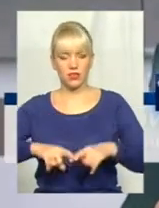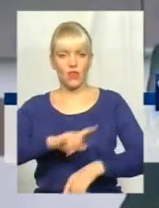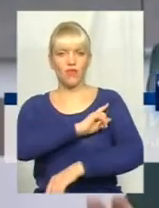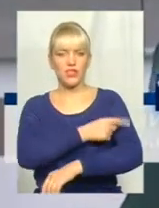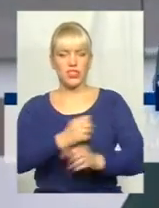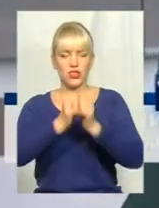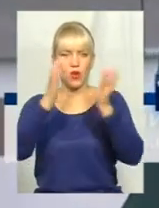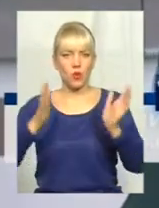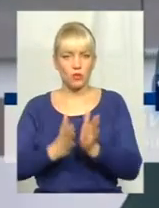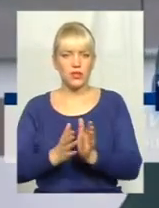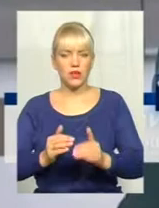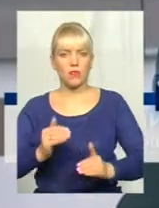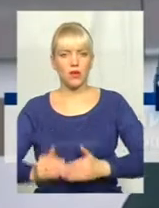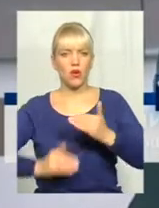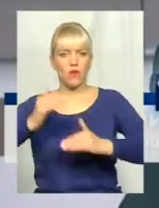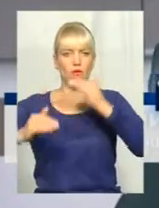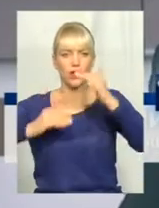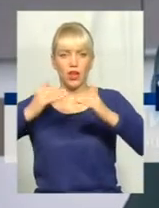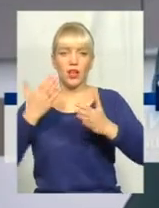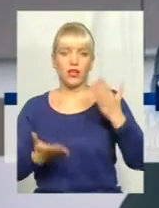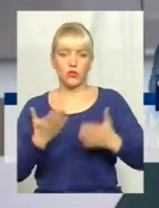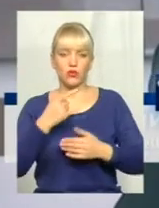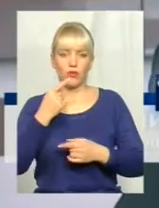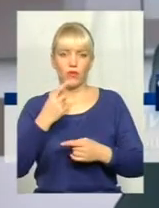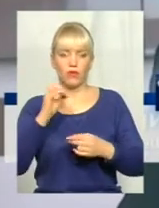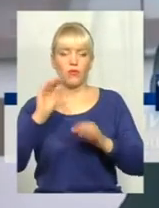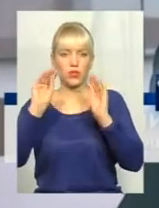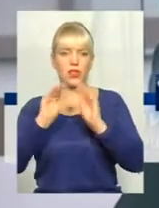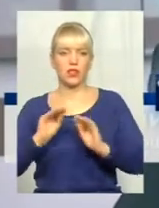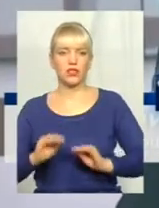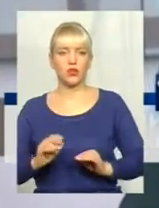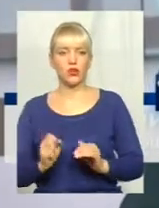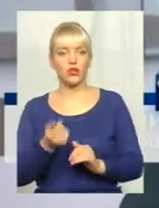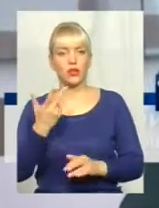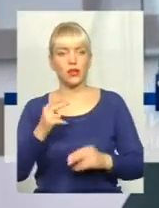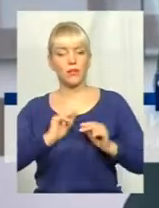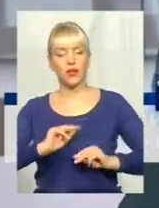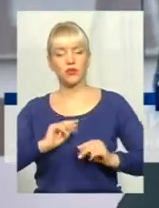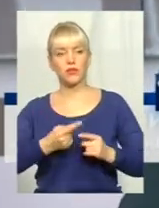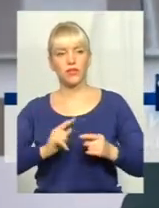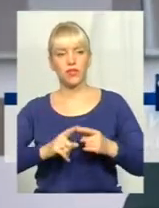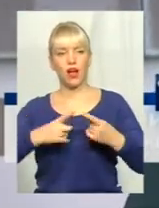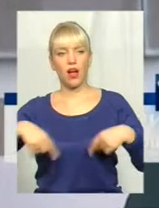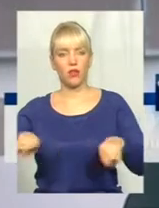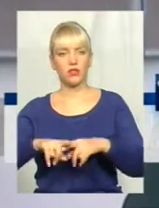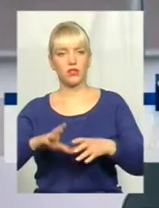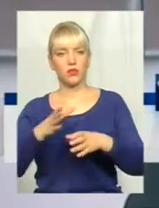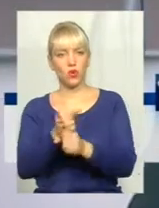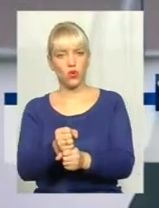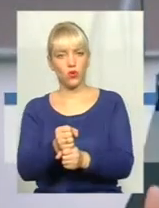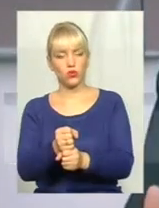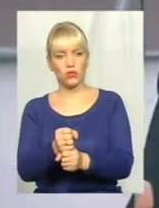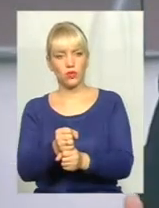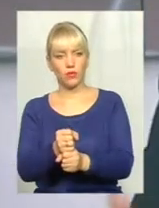ростуть високими темпами. Якщо ви подивитесь статистику, то кількість працюючих в галузі скорочується.